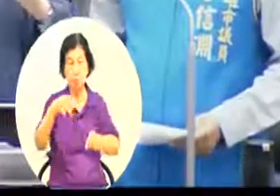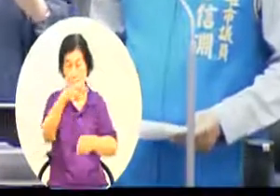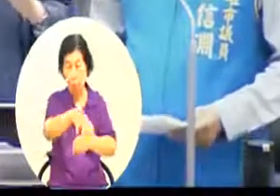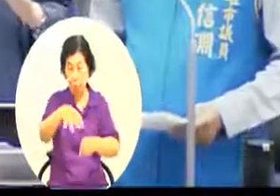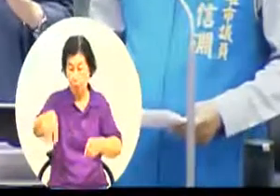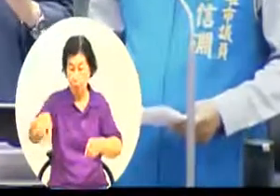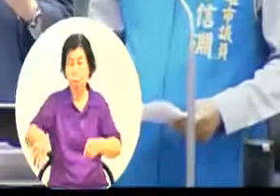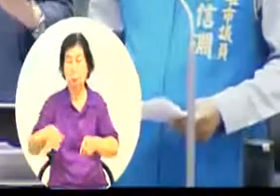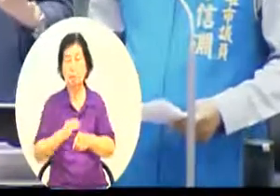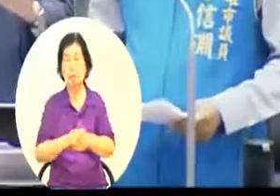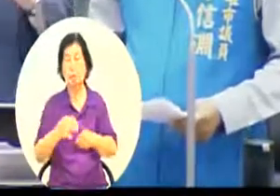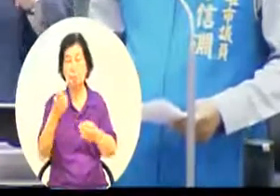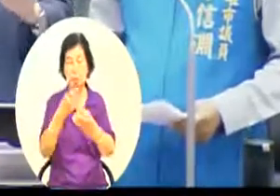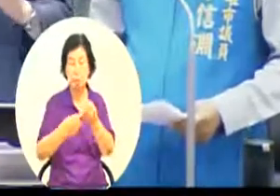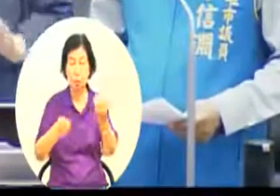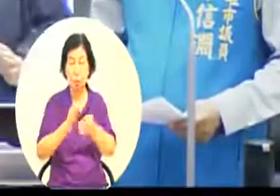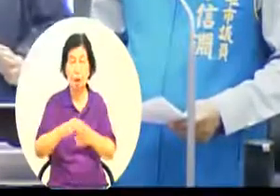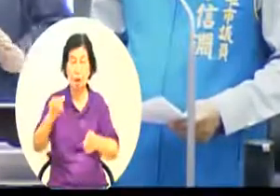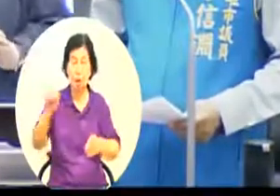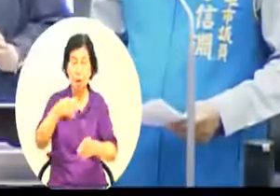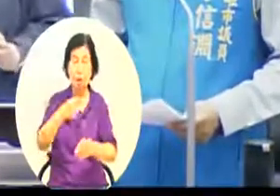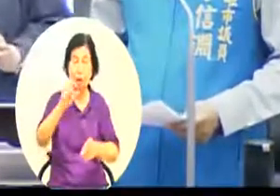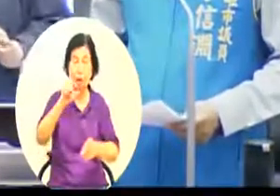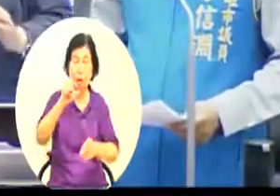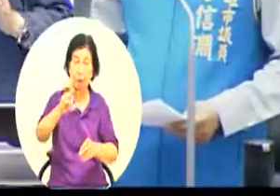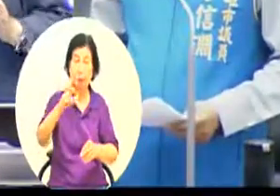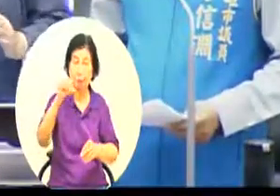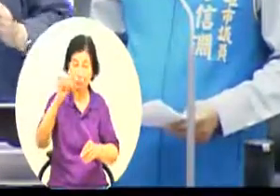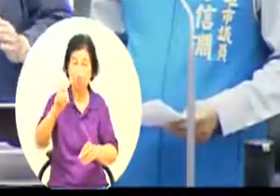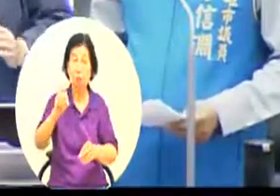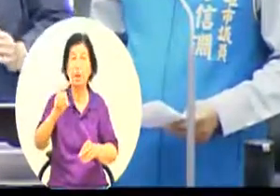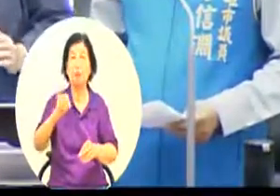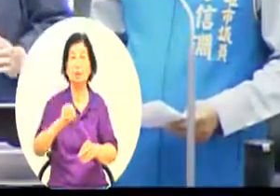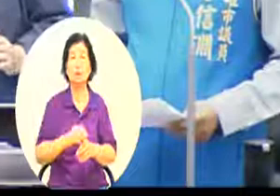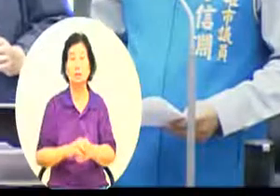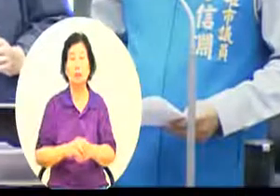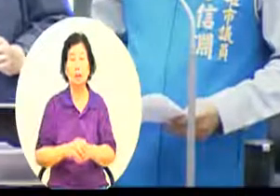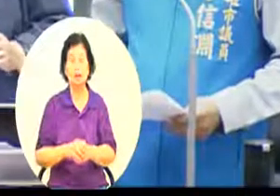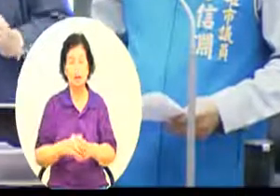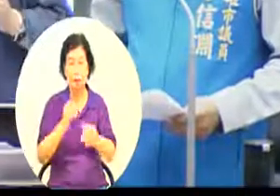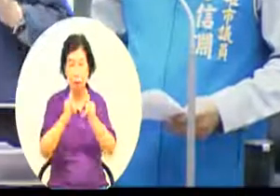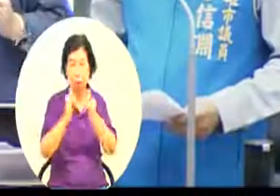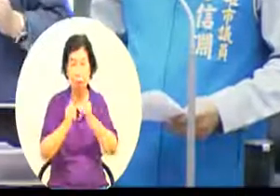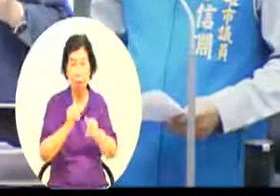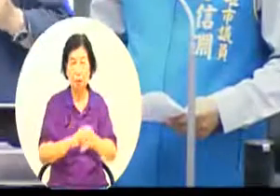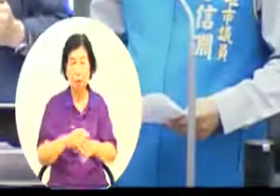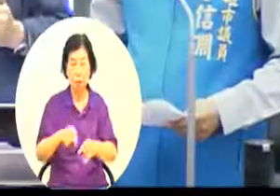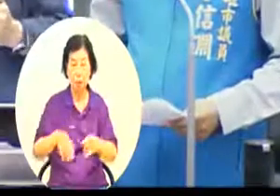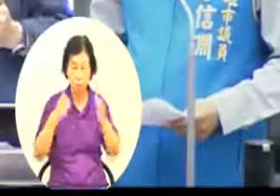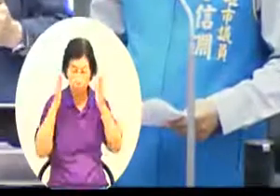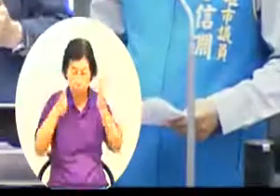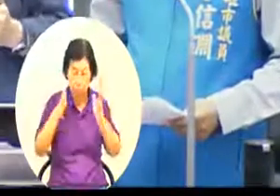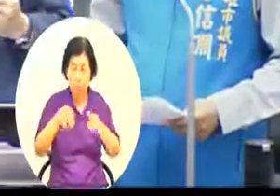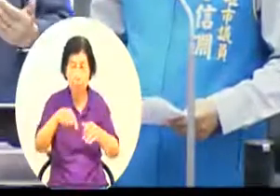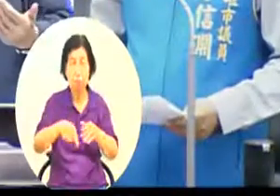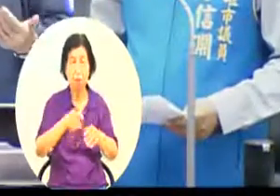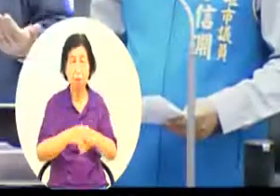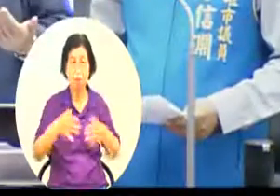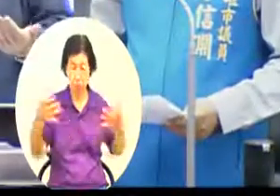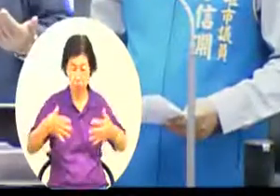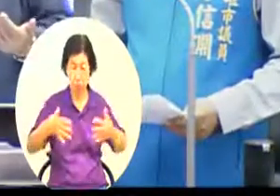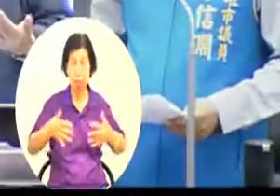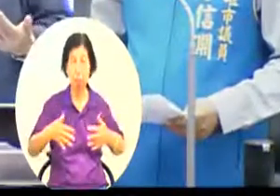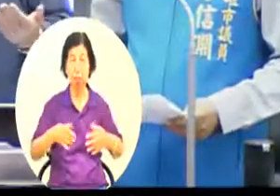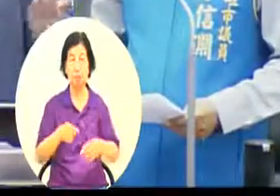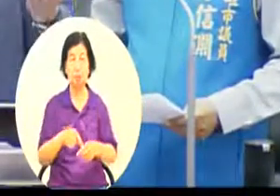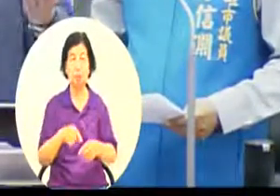分我们会认为对整个未来城市的发展绝对是一个正面。所以我们希望方议员现在的